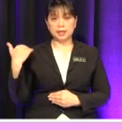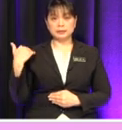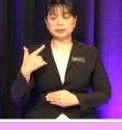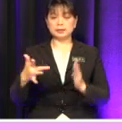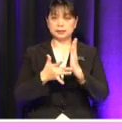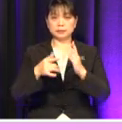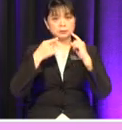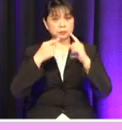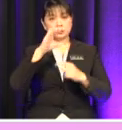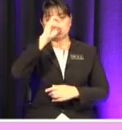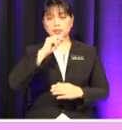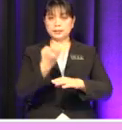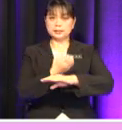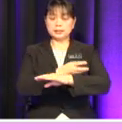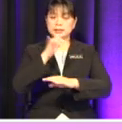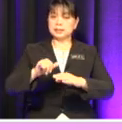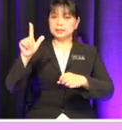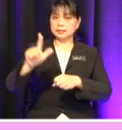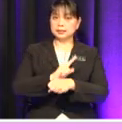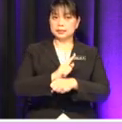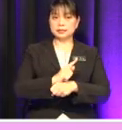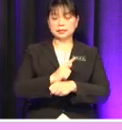lengkap jadi saya rasa sebenarnya